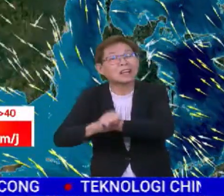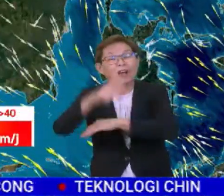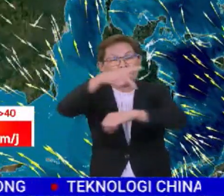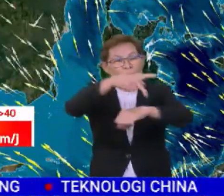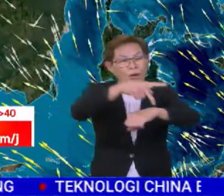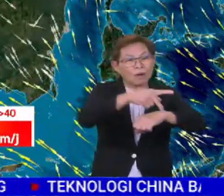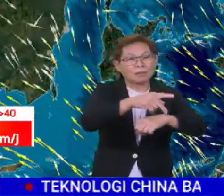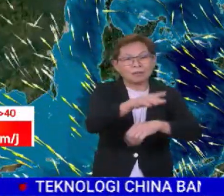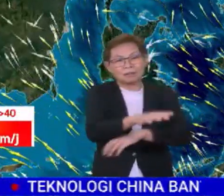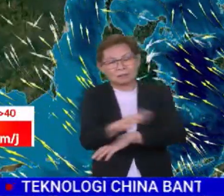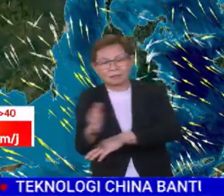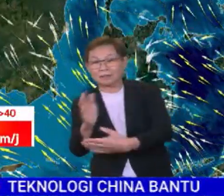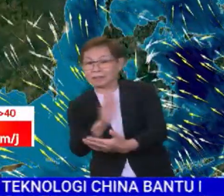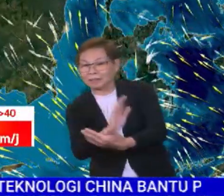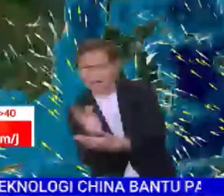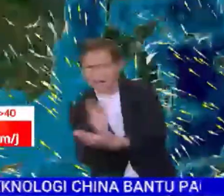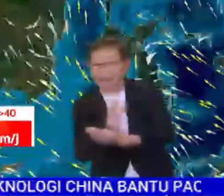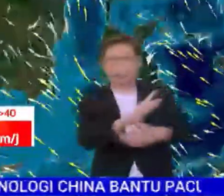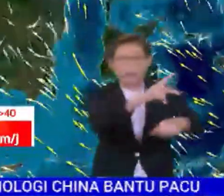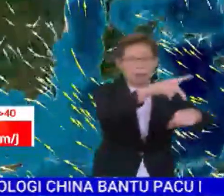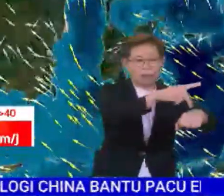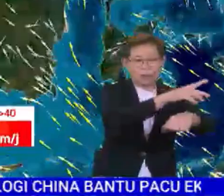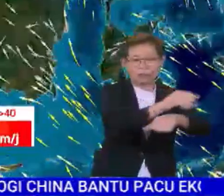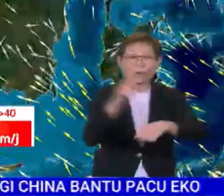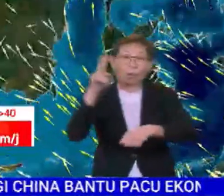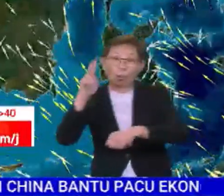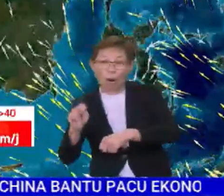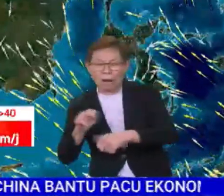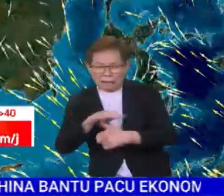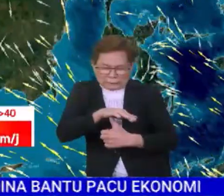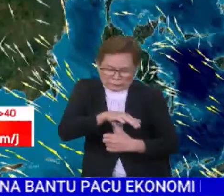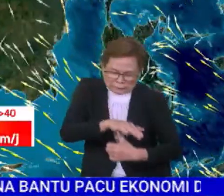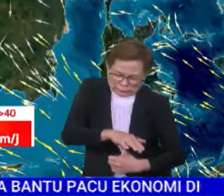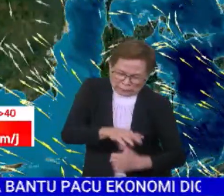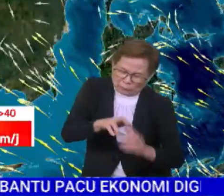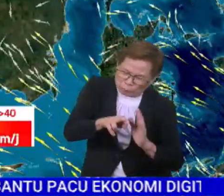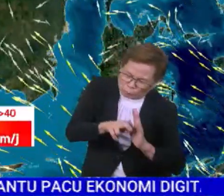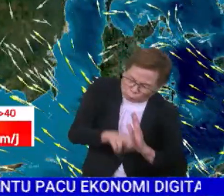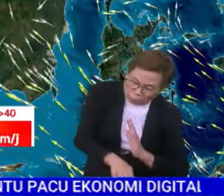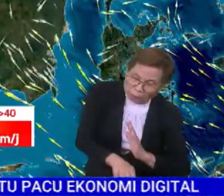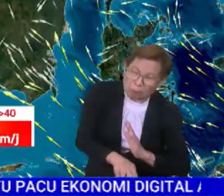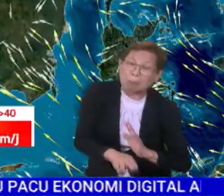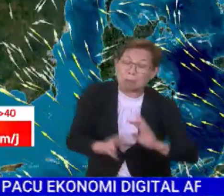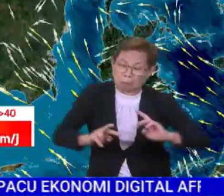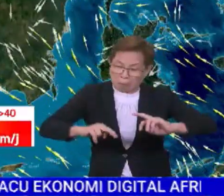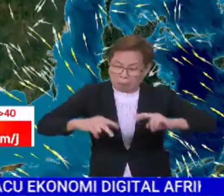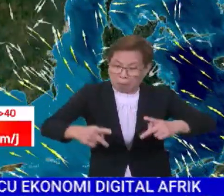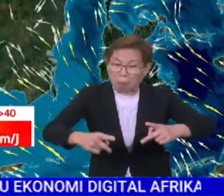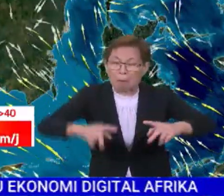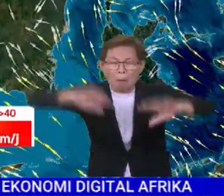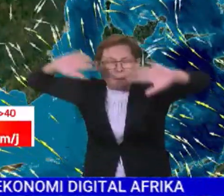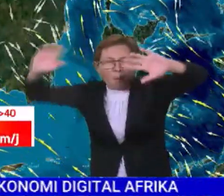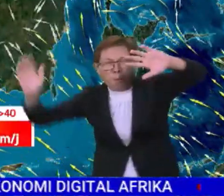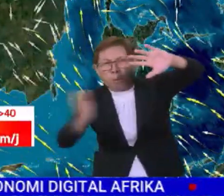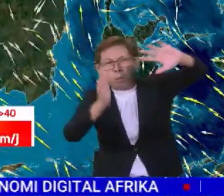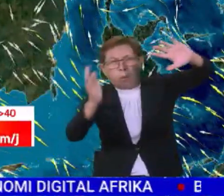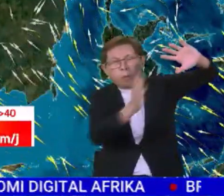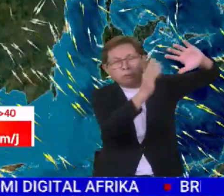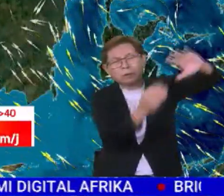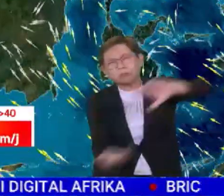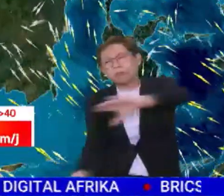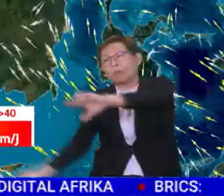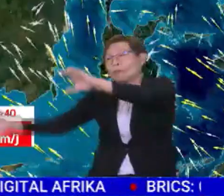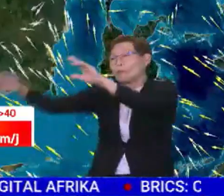dan juga Vietnam, yang mana sistem bertekanan rendah terbabit masih lagi boleh memberikan kesan keadaan angin kencang dan juga laut